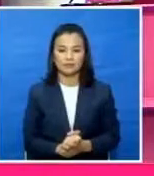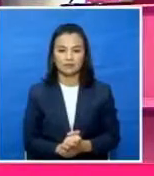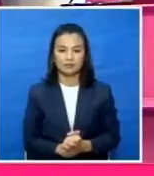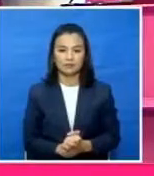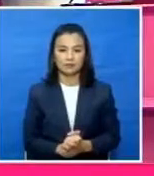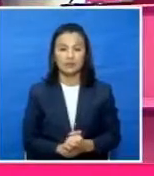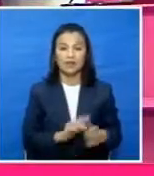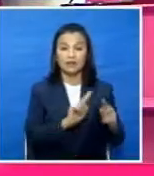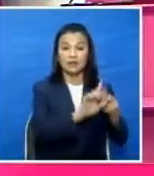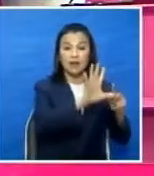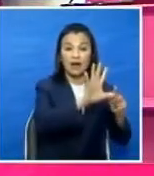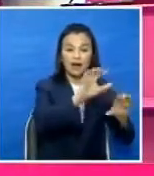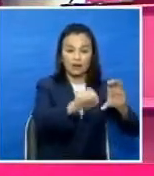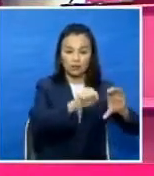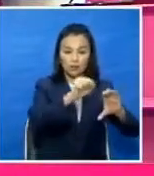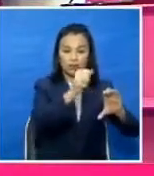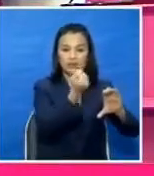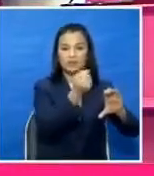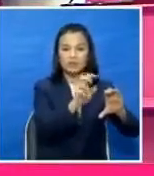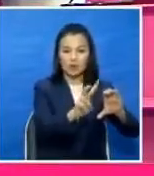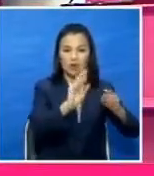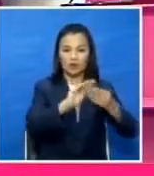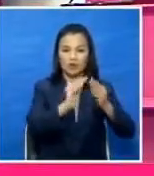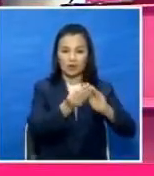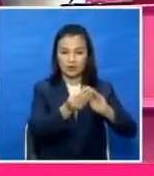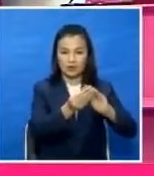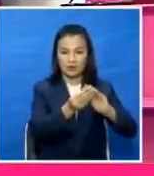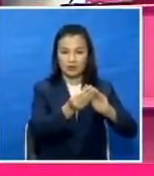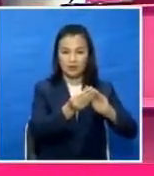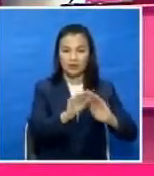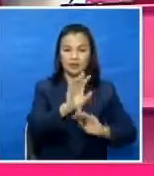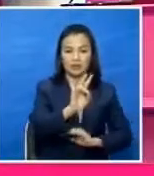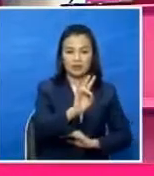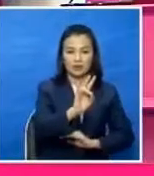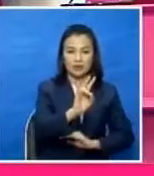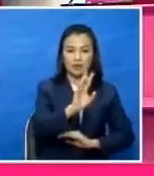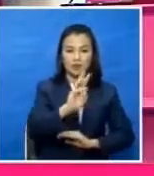อันดับที่5หมุนครั้งที่12เลขที่ออก